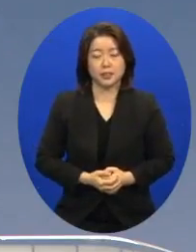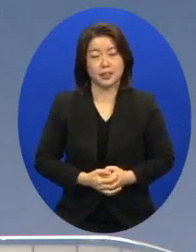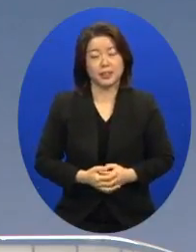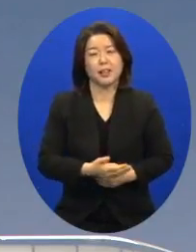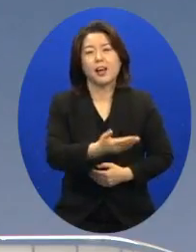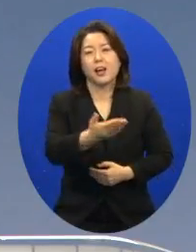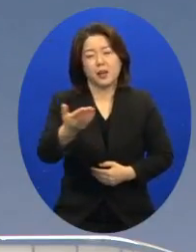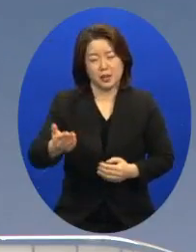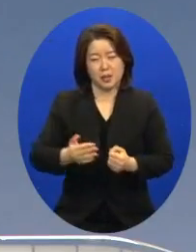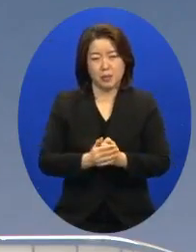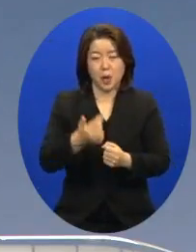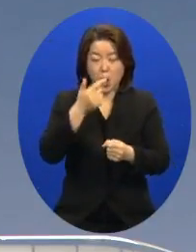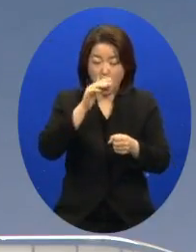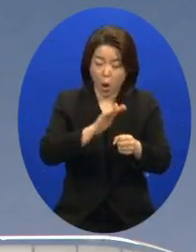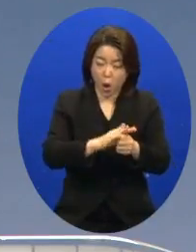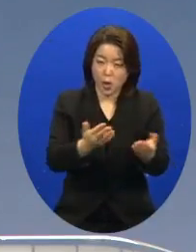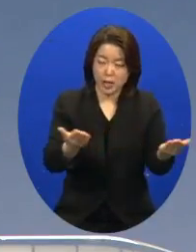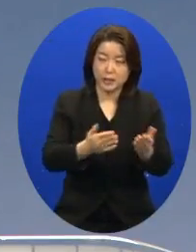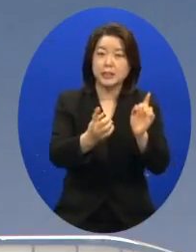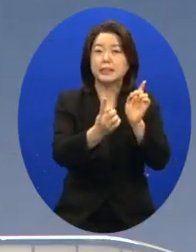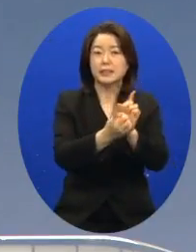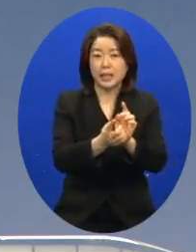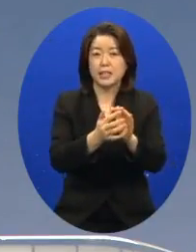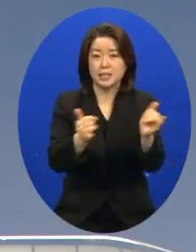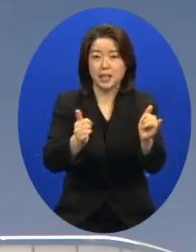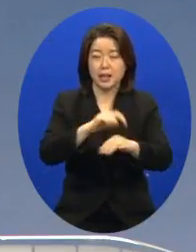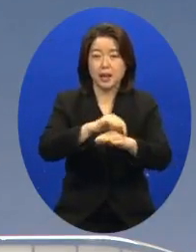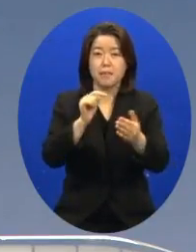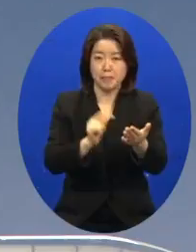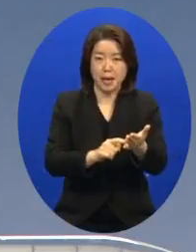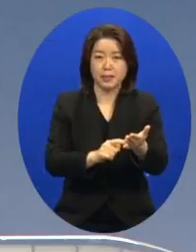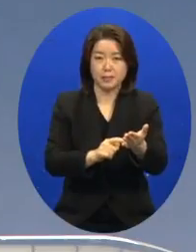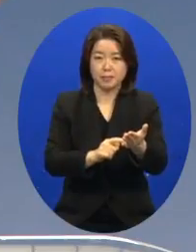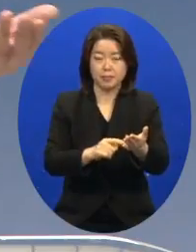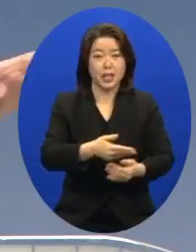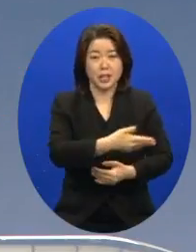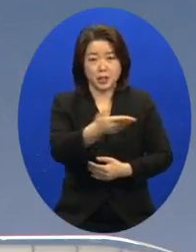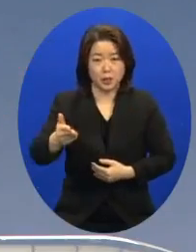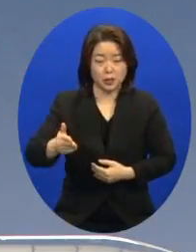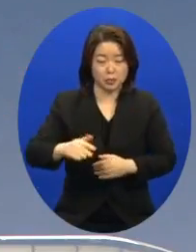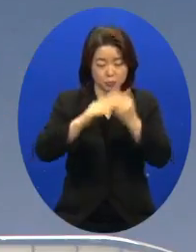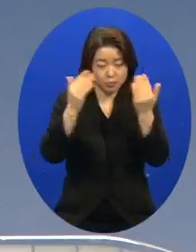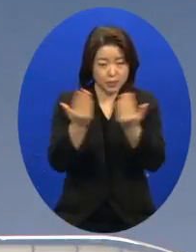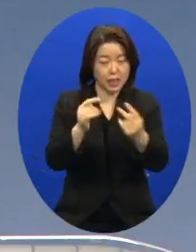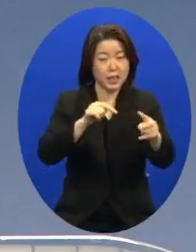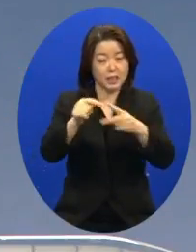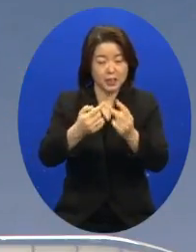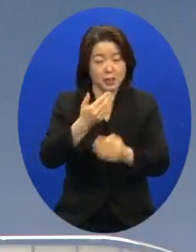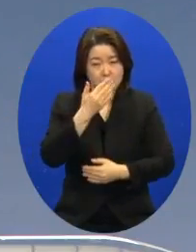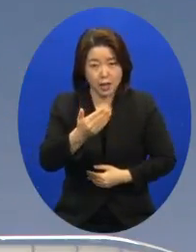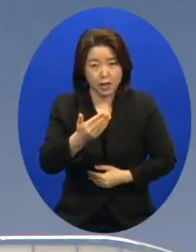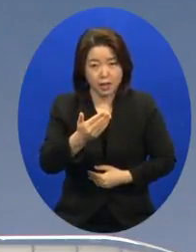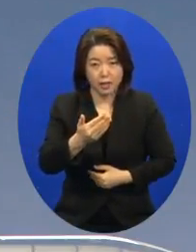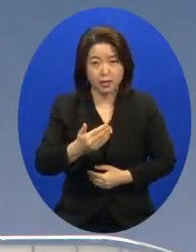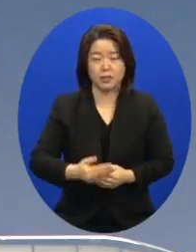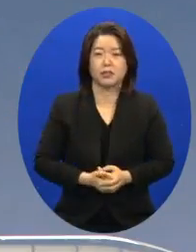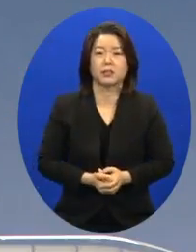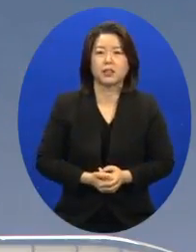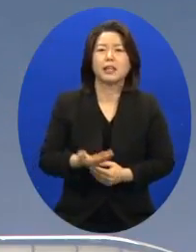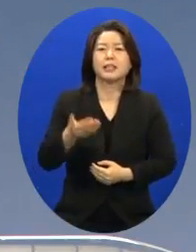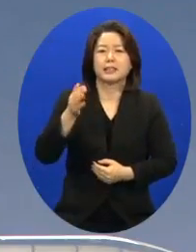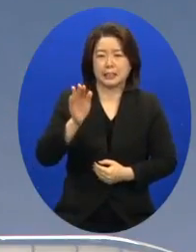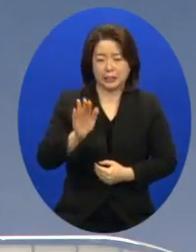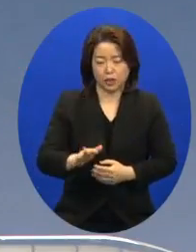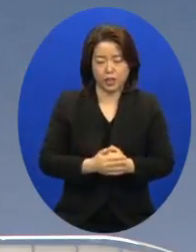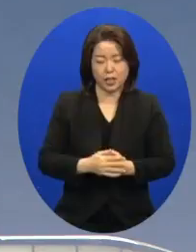여러분 억울한 일을 당한 사람 심정을 여러분들 다 이해하실 수 있겠죠 그런데